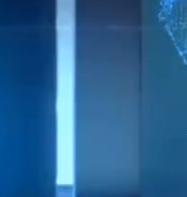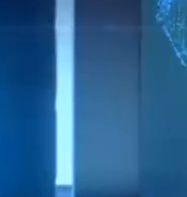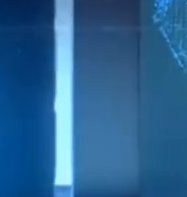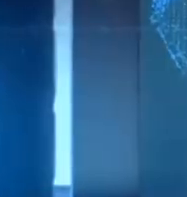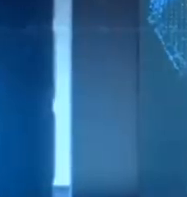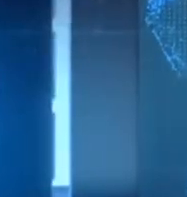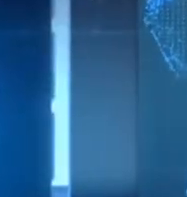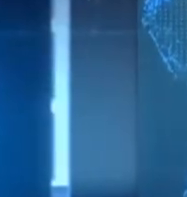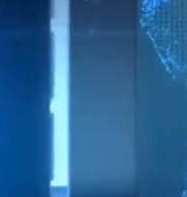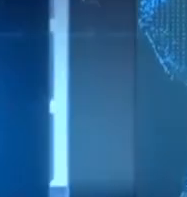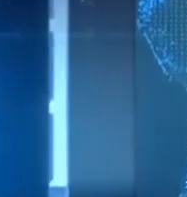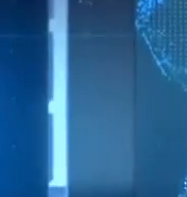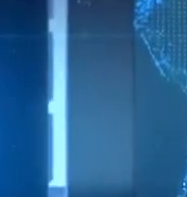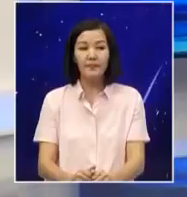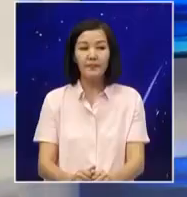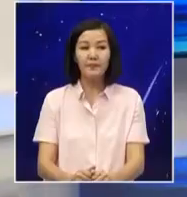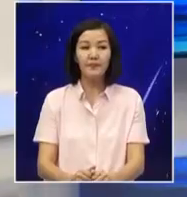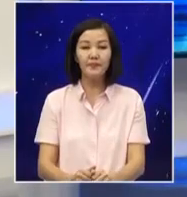телеарнасы.